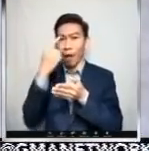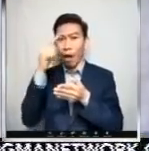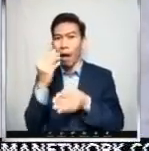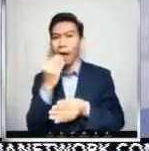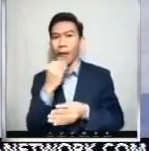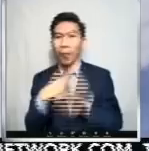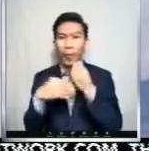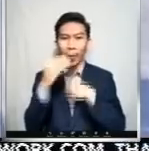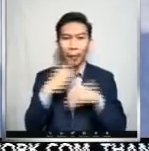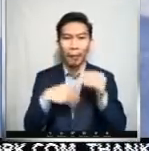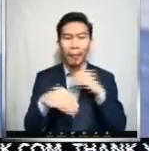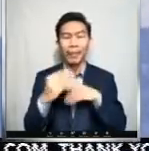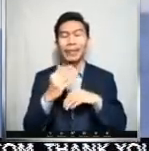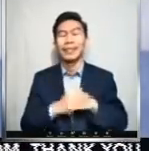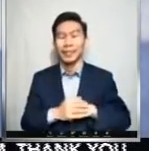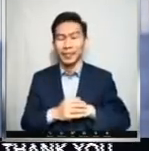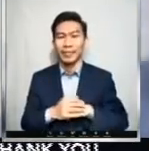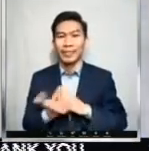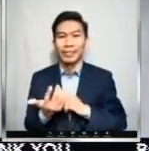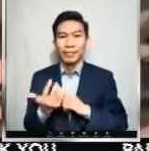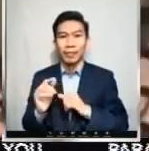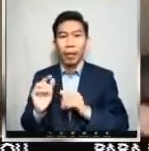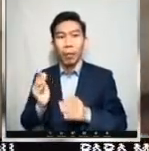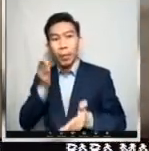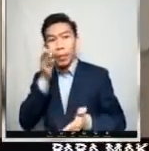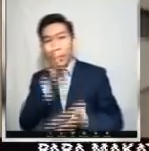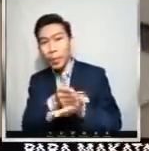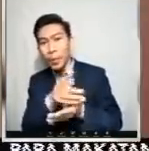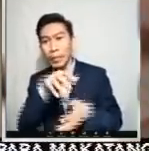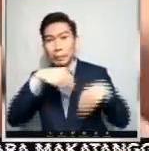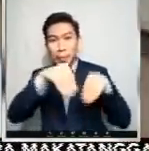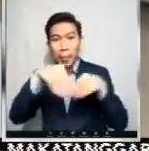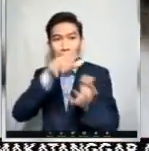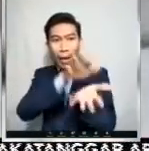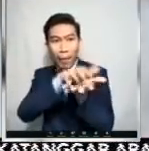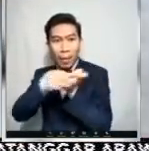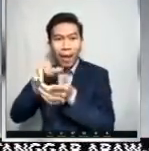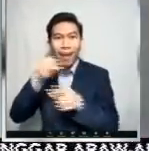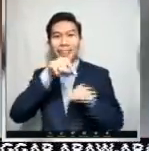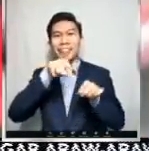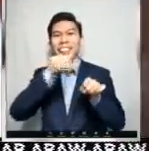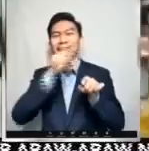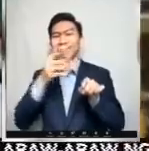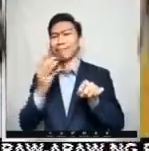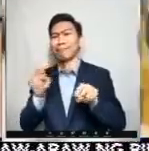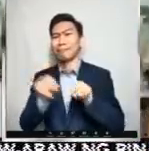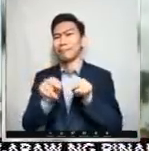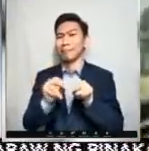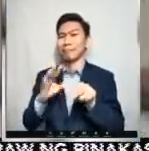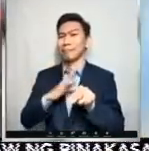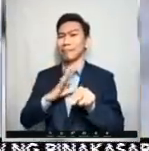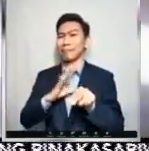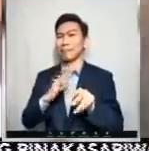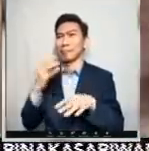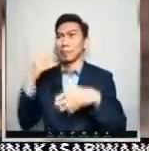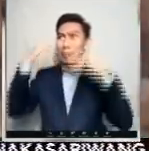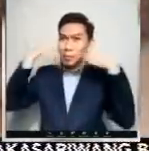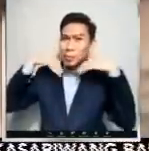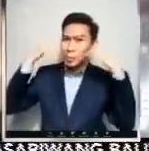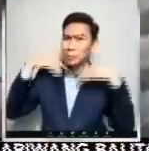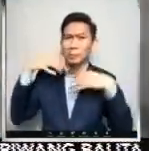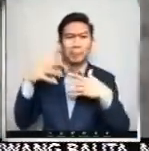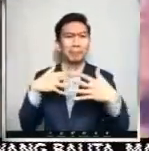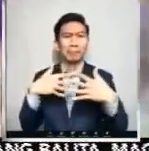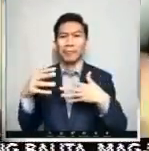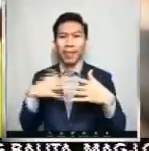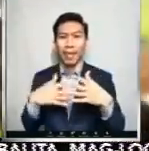Talipapa, normal at hindi niya iniinda ang init ng lugar. Namukhaan kaya siya ng ating mga tindera kahit naka-face mask